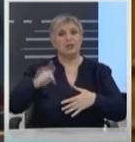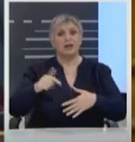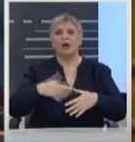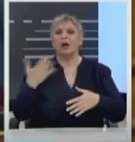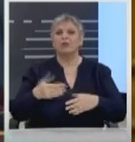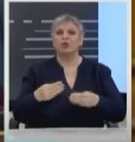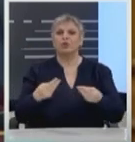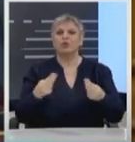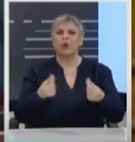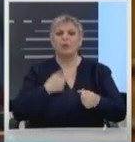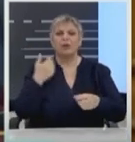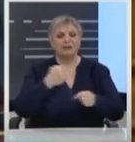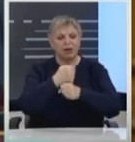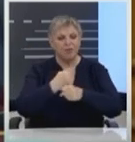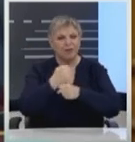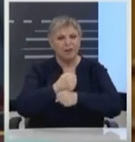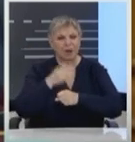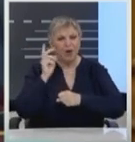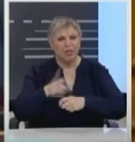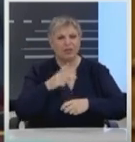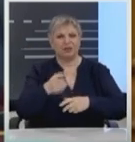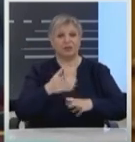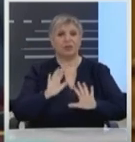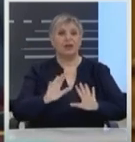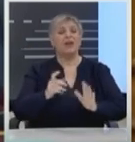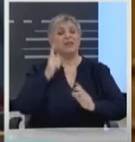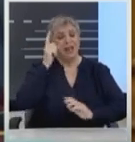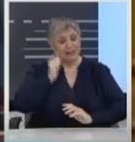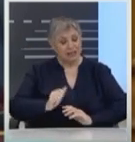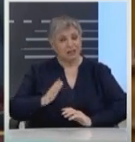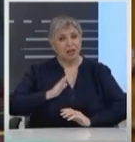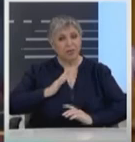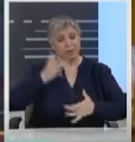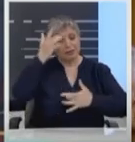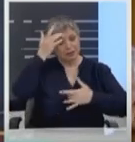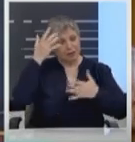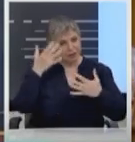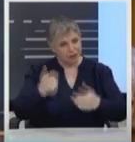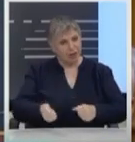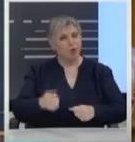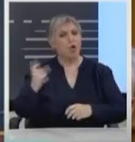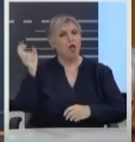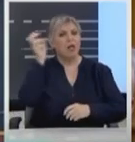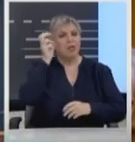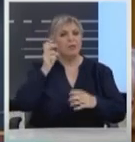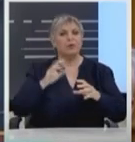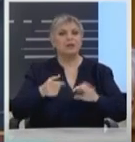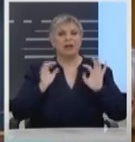ελληνική κοινωνία, ο ελληνικός λαός και μνήμη έχει και συνείδηση έχει. Και το ηθικό κριτήριο